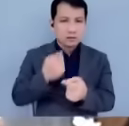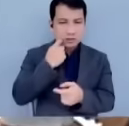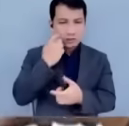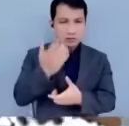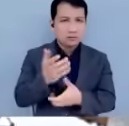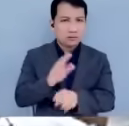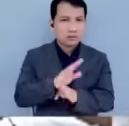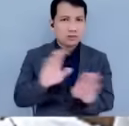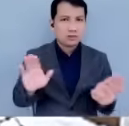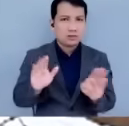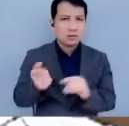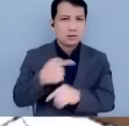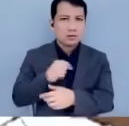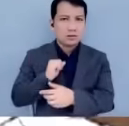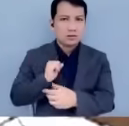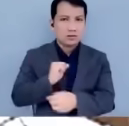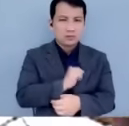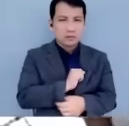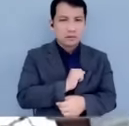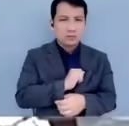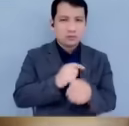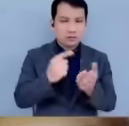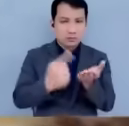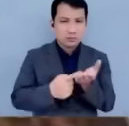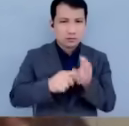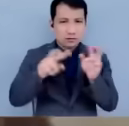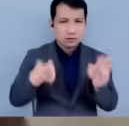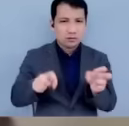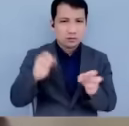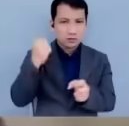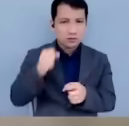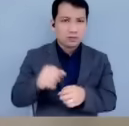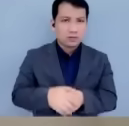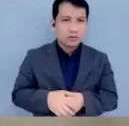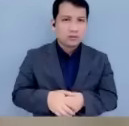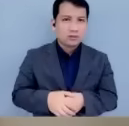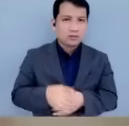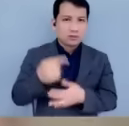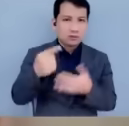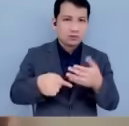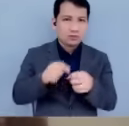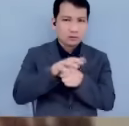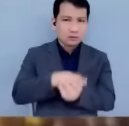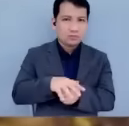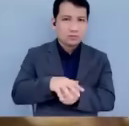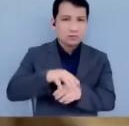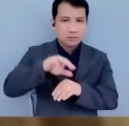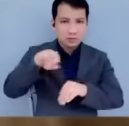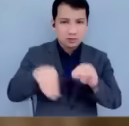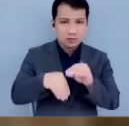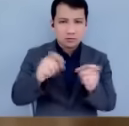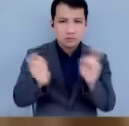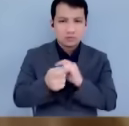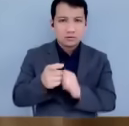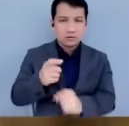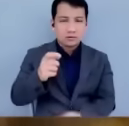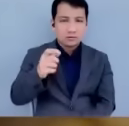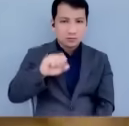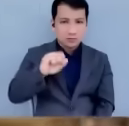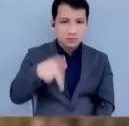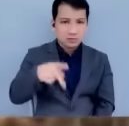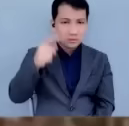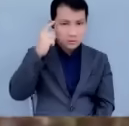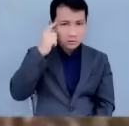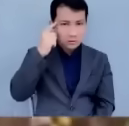galing sa senado ang usap-usapan ng kudeta there's a lot of pressure to change Mig from but it's